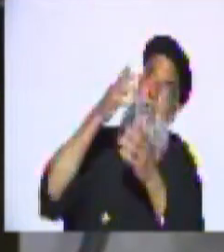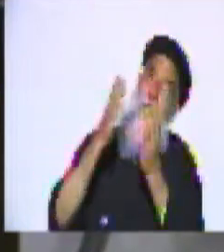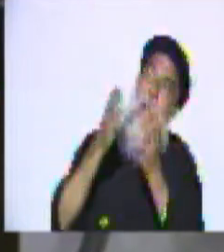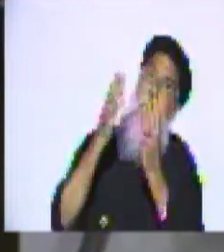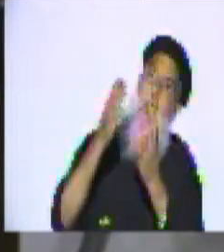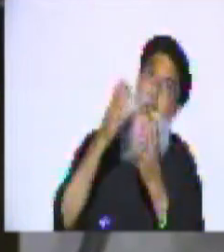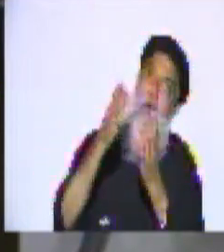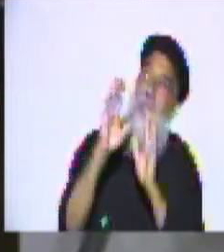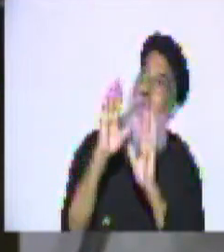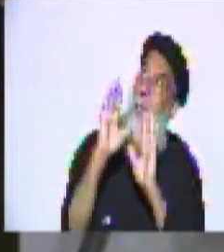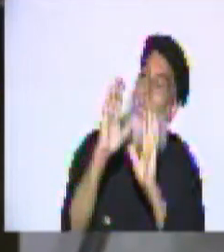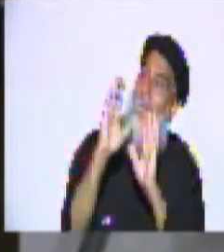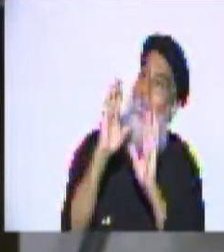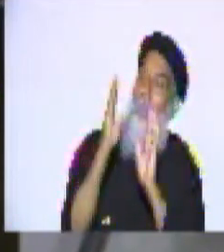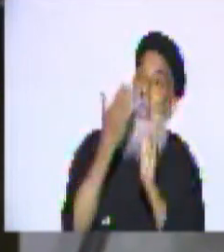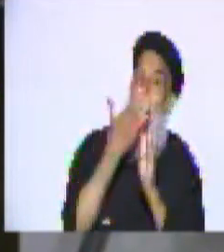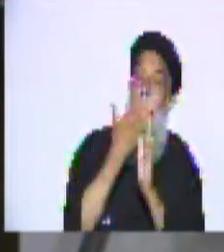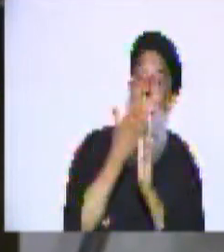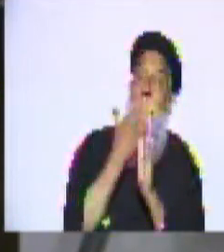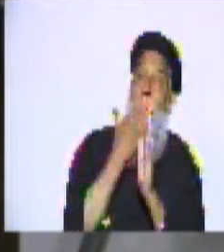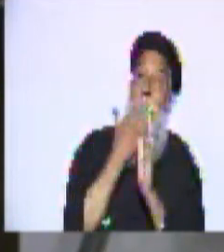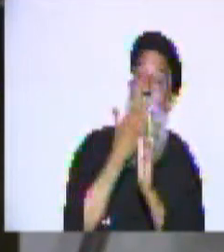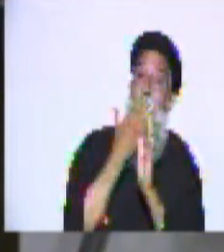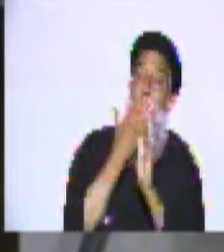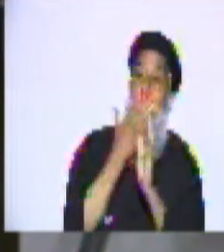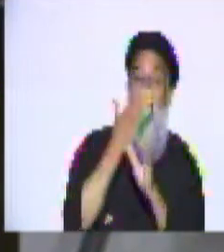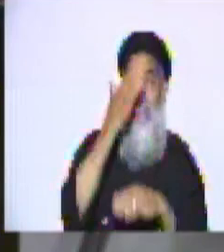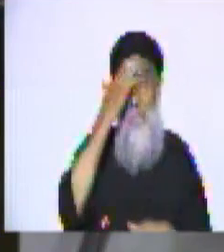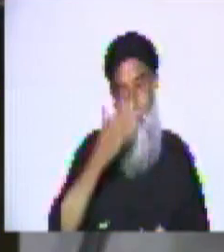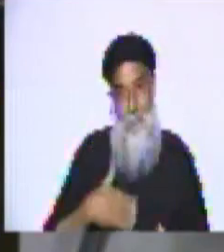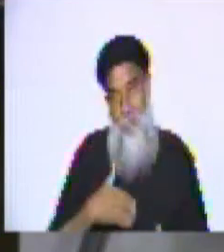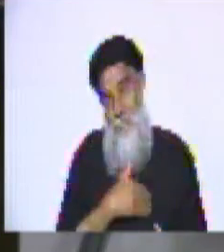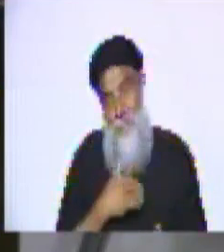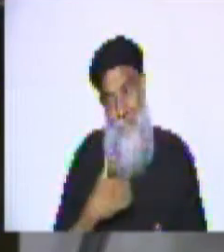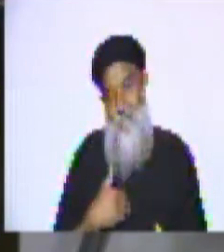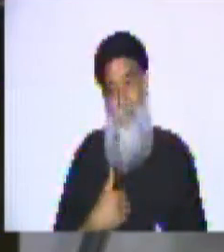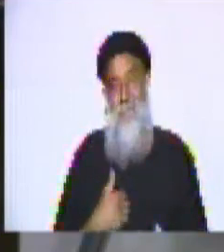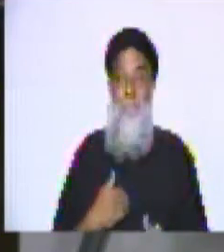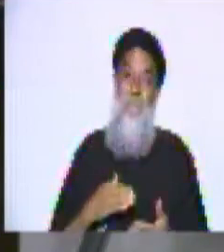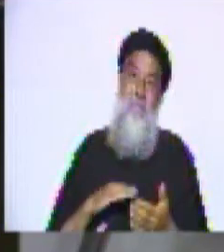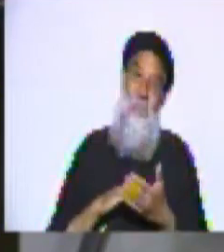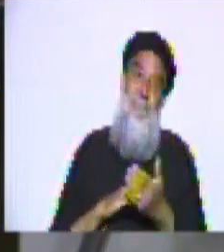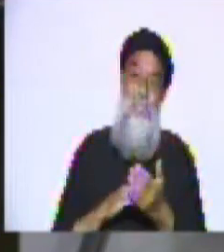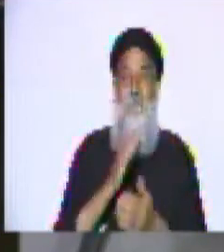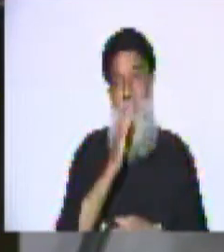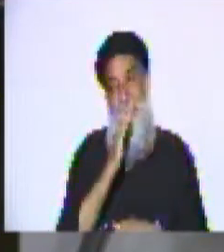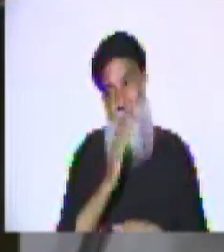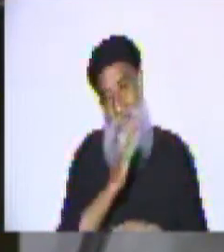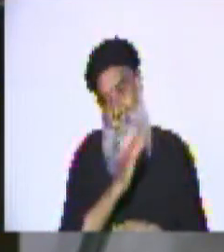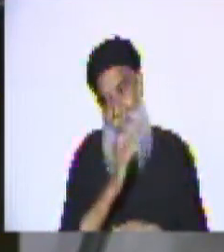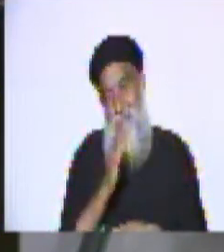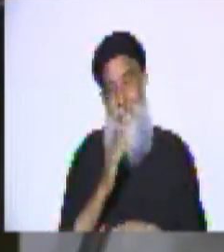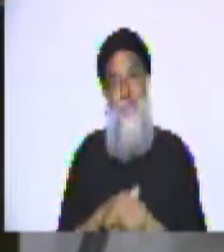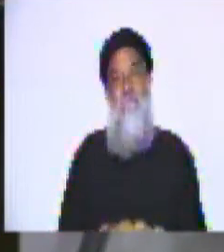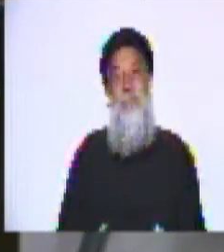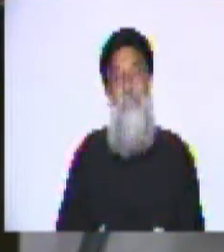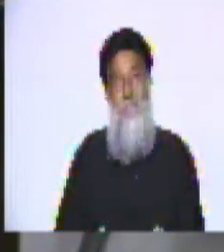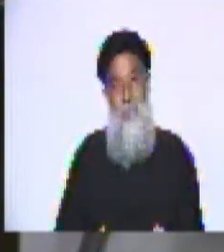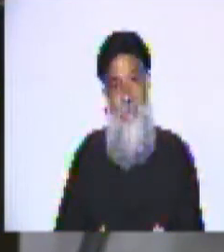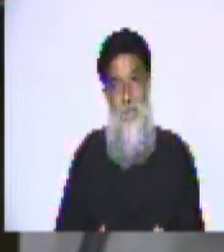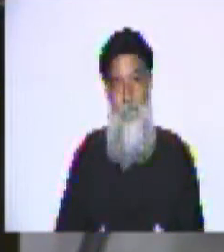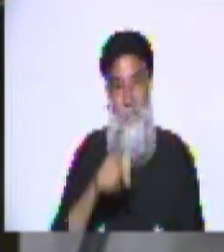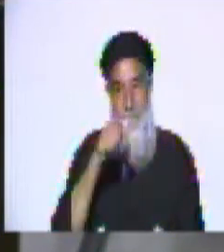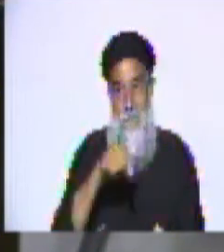له وكلفه. والكنيسة كمان سامته، مش كده؟ يقول